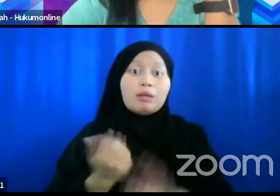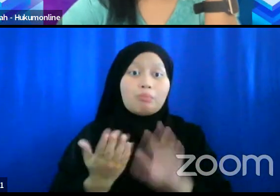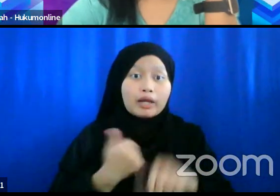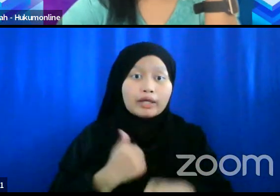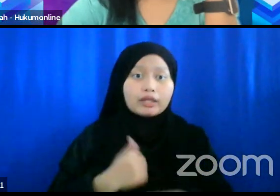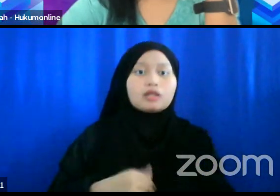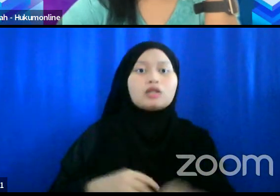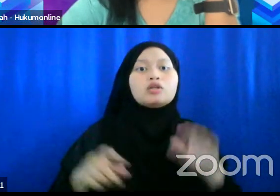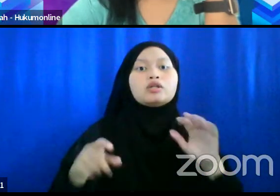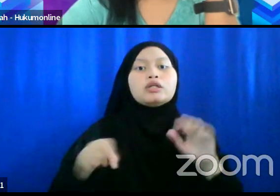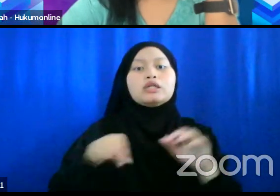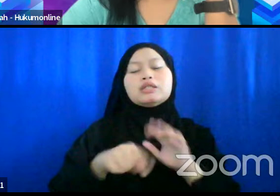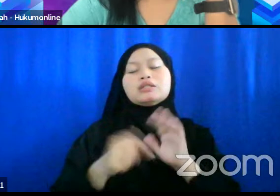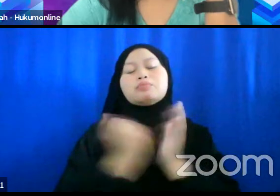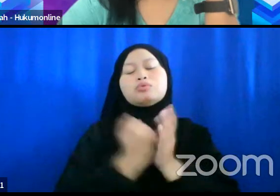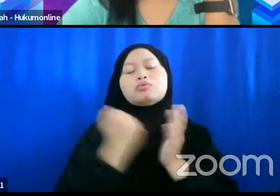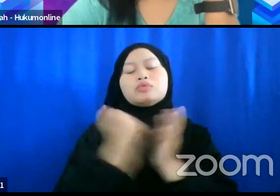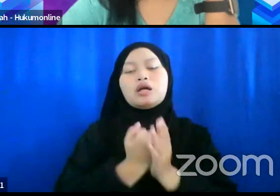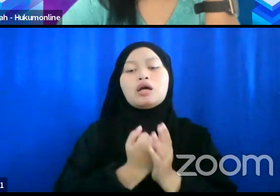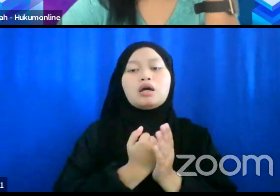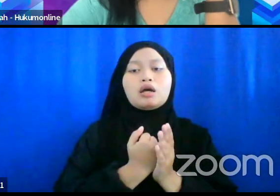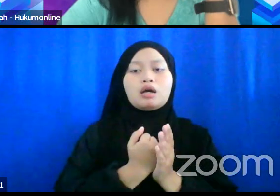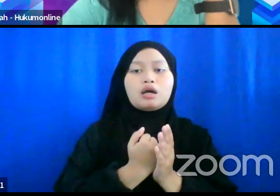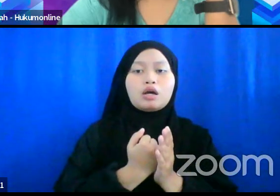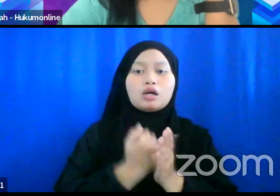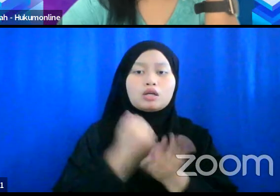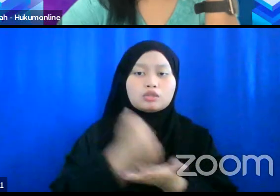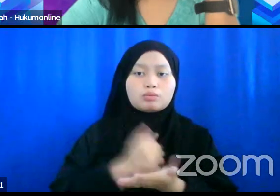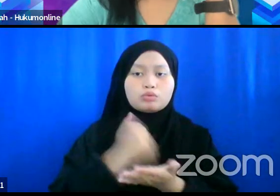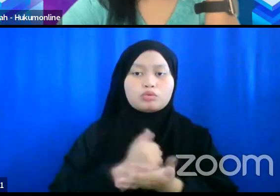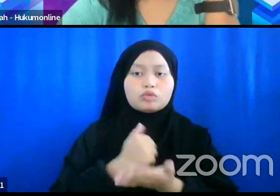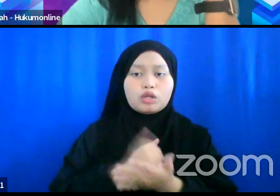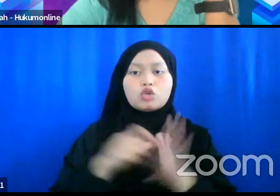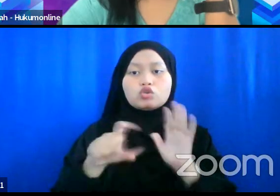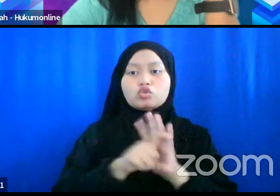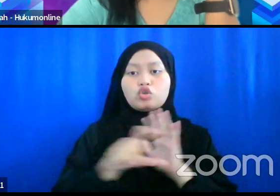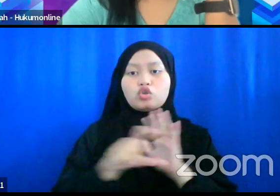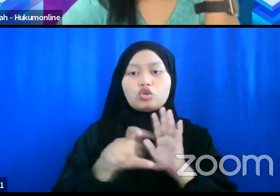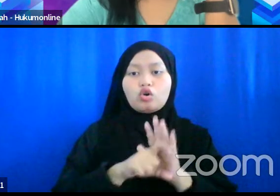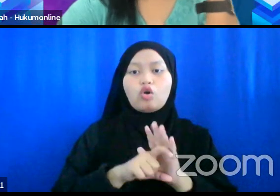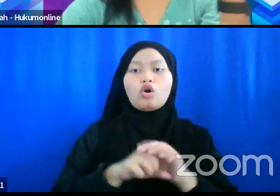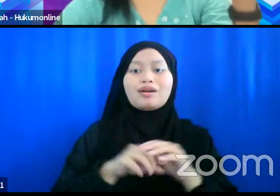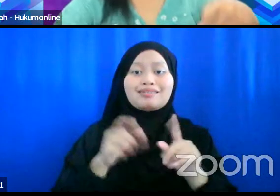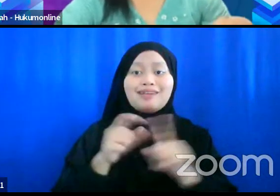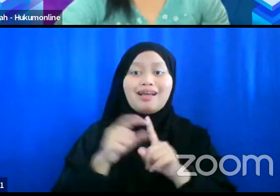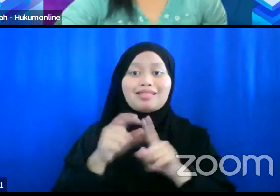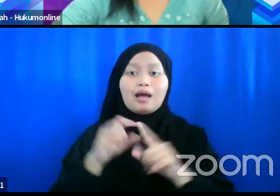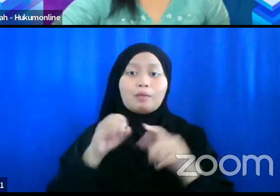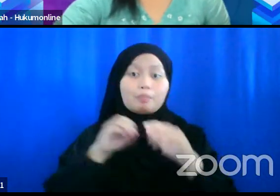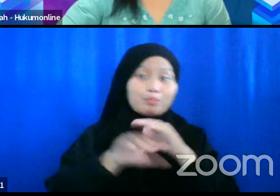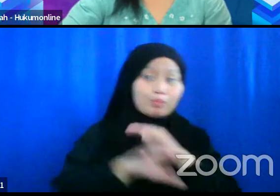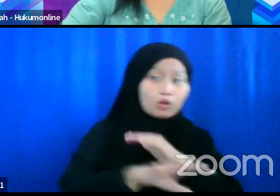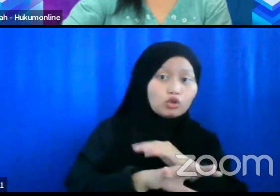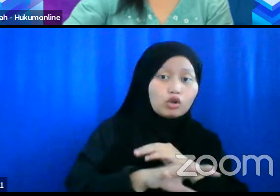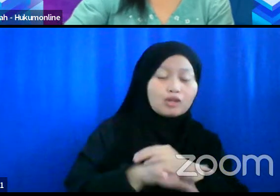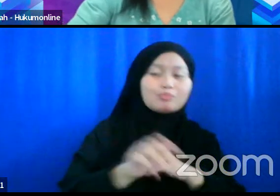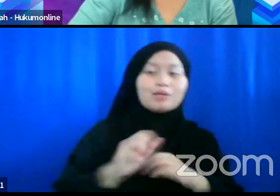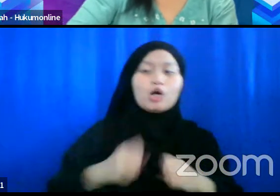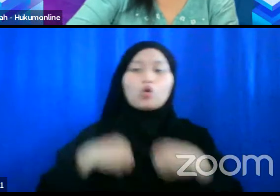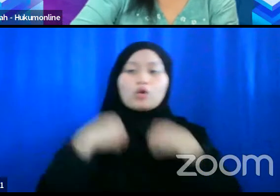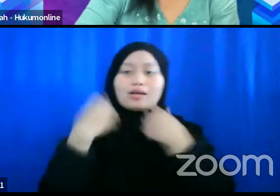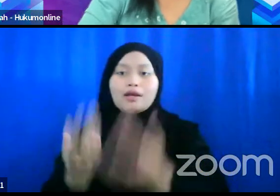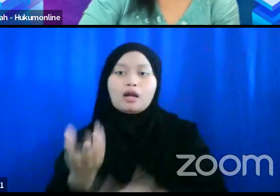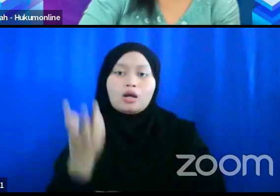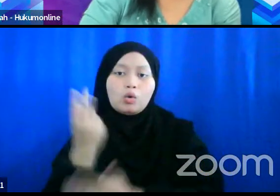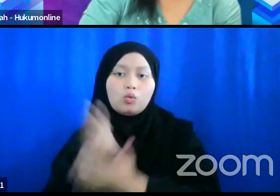contoh Bagaimana kebocoran data pribadi itu bisa bagi batkan hujan materiel juga gede